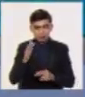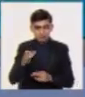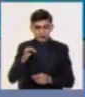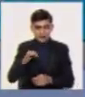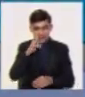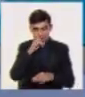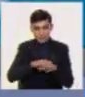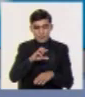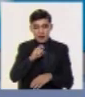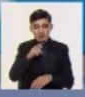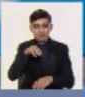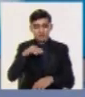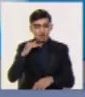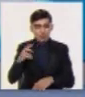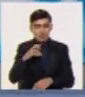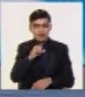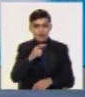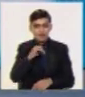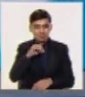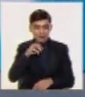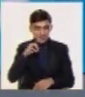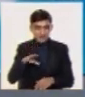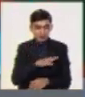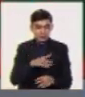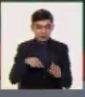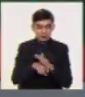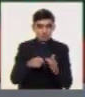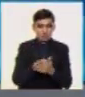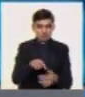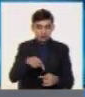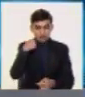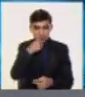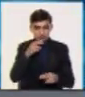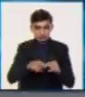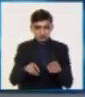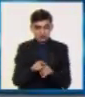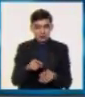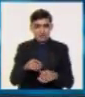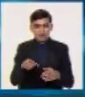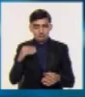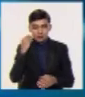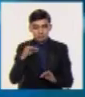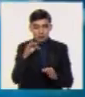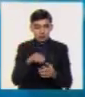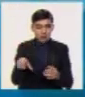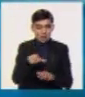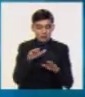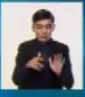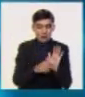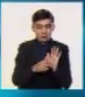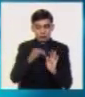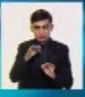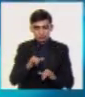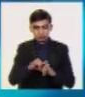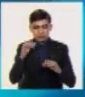Бақытжан Сағынтаев инфрақұрылымды қайта жаңғыртудың арқасында осы айдың соңына дейін қала бойынша сапасы жақсы жолдардың үлесі 80%-ға